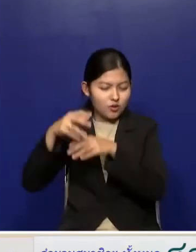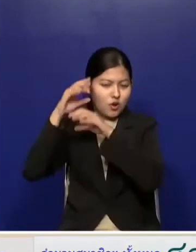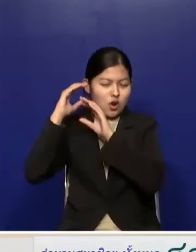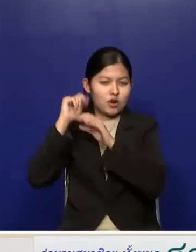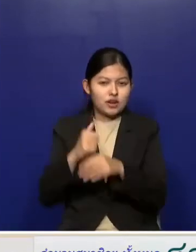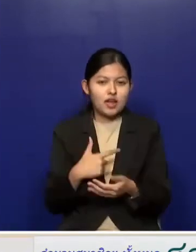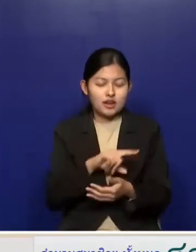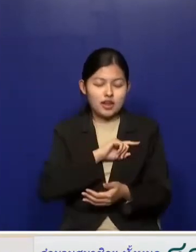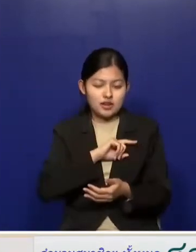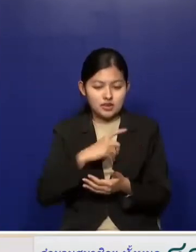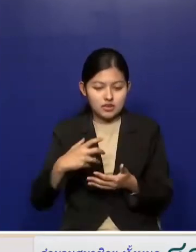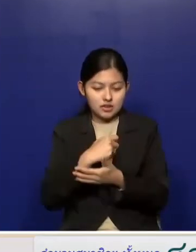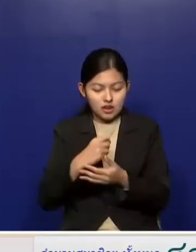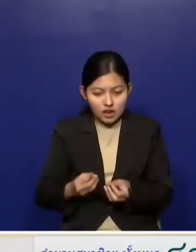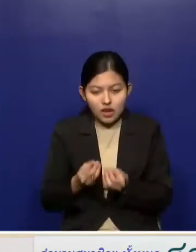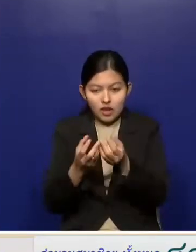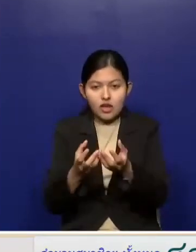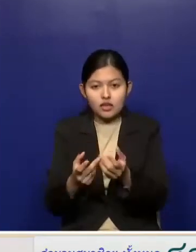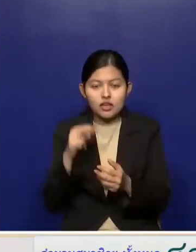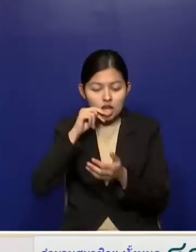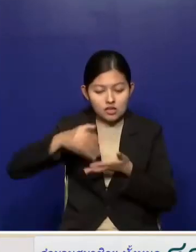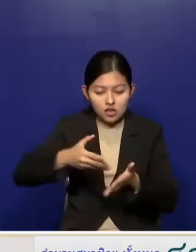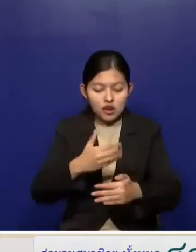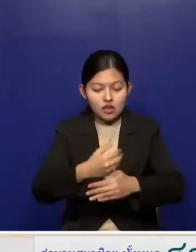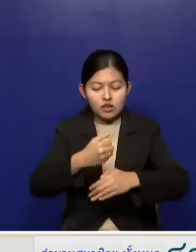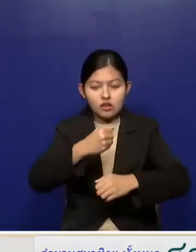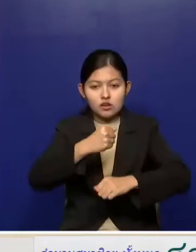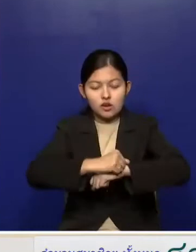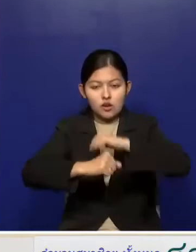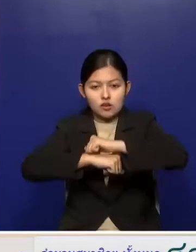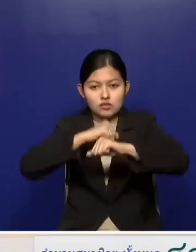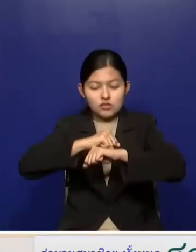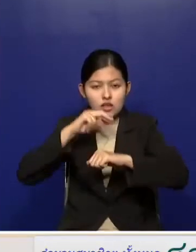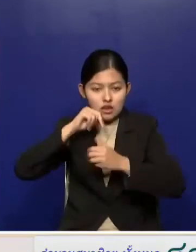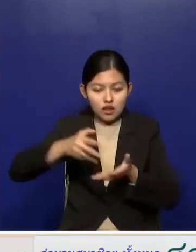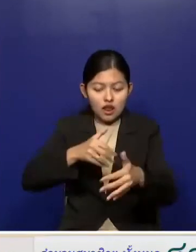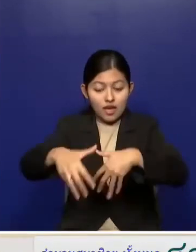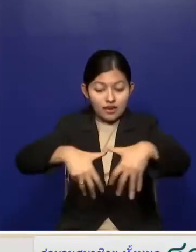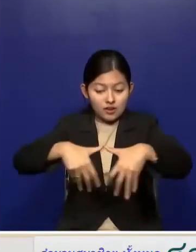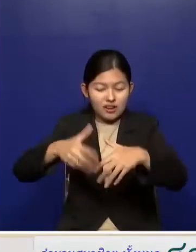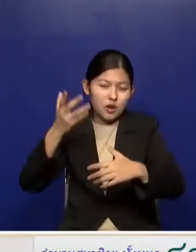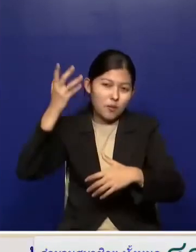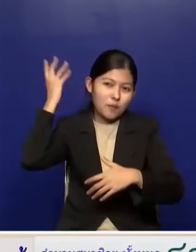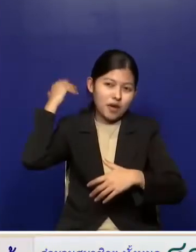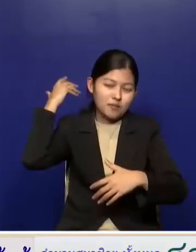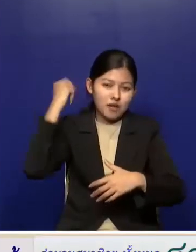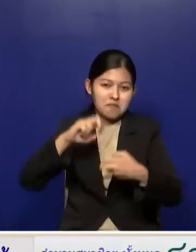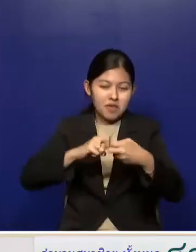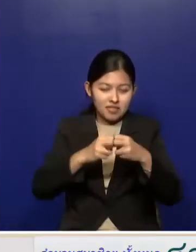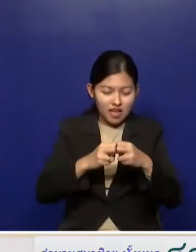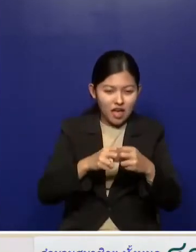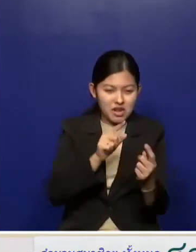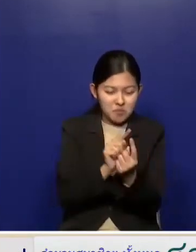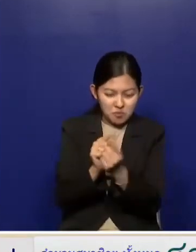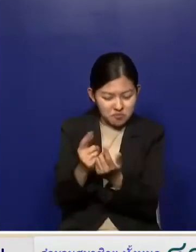ารถ่ายอนพรรกิจด้านน้ำในการก่อสร้าง ดูแล และบำรงลัษาแลงน้ionalการพิณาี่ผ่านมาอุปศัตต มี